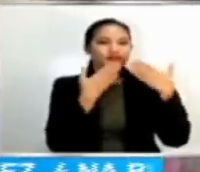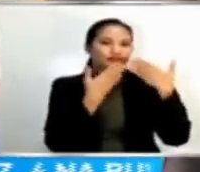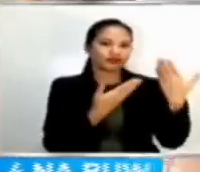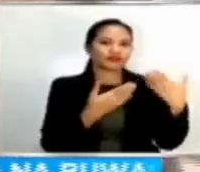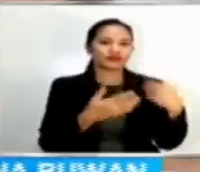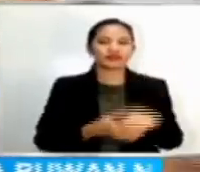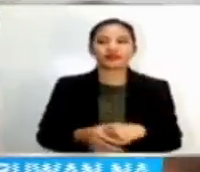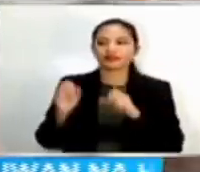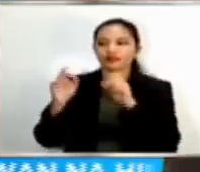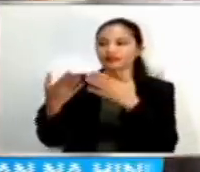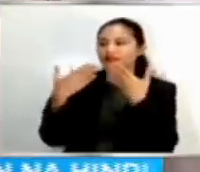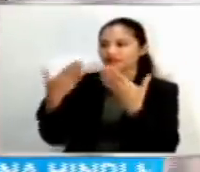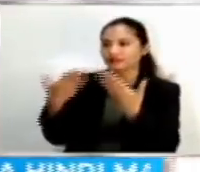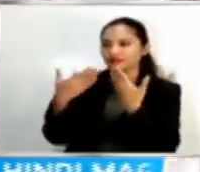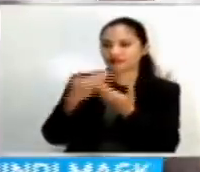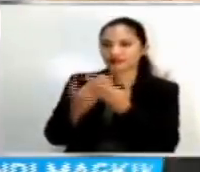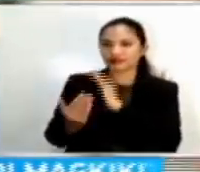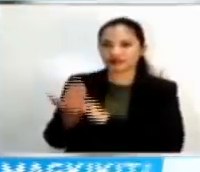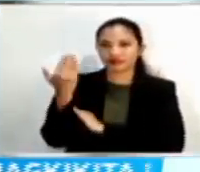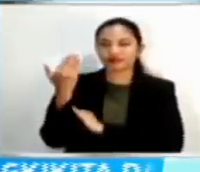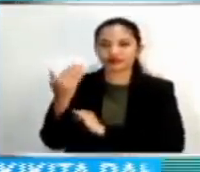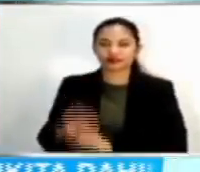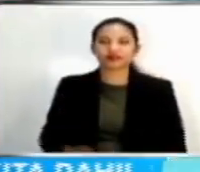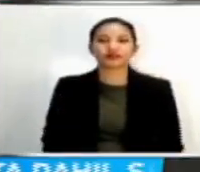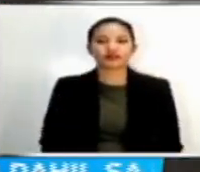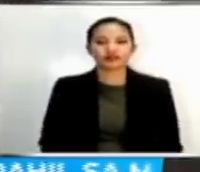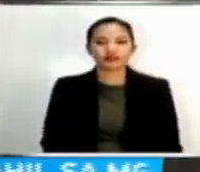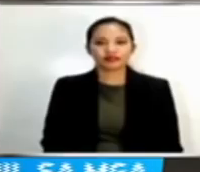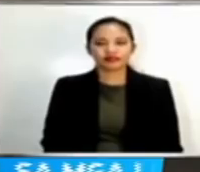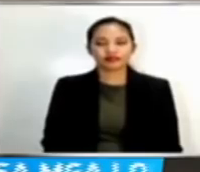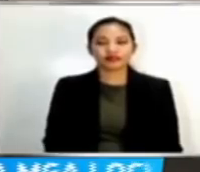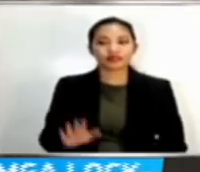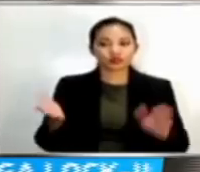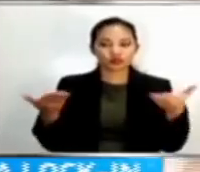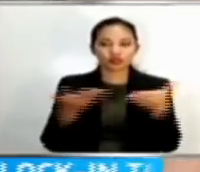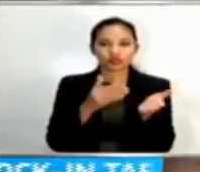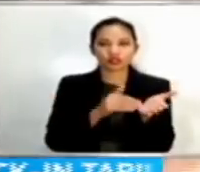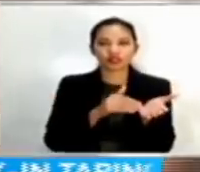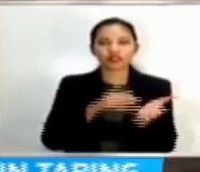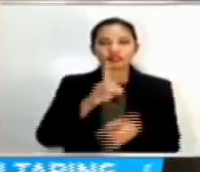salamat. Good morning, Connie Rapp. Yan po naman si Dr. Guido David ng Octa Research Team.